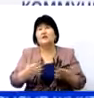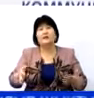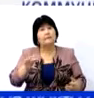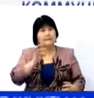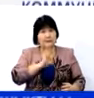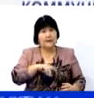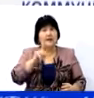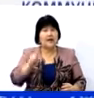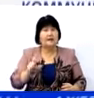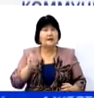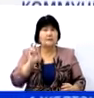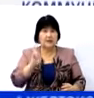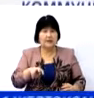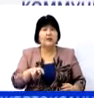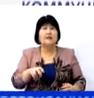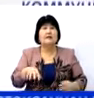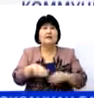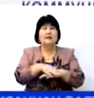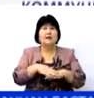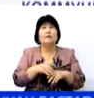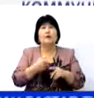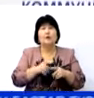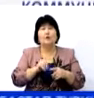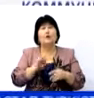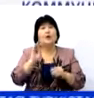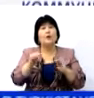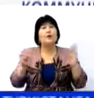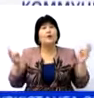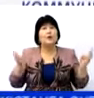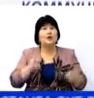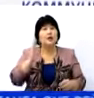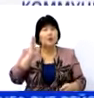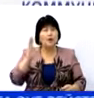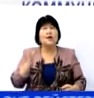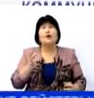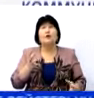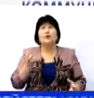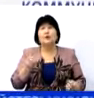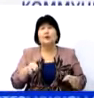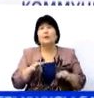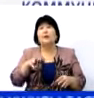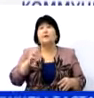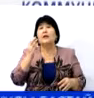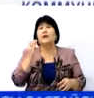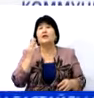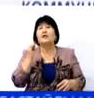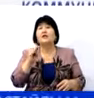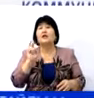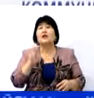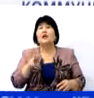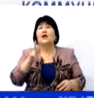пайдаланатын адамдар кірген жамағат пайдаланатын оны да қою керек болады. Сонымен қатар мешітке